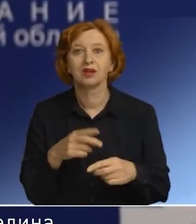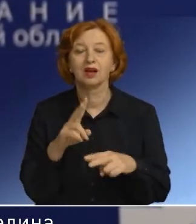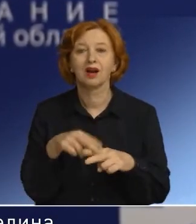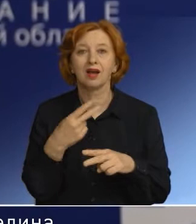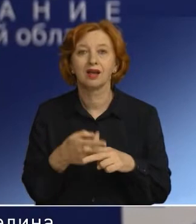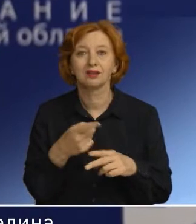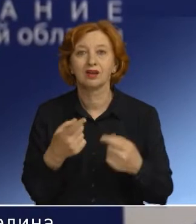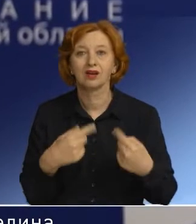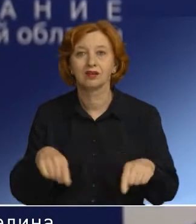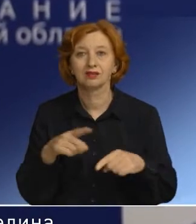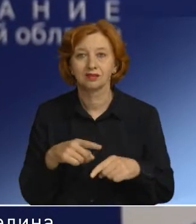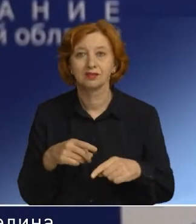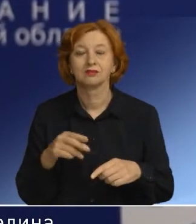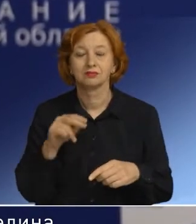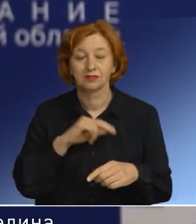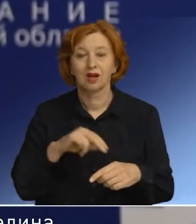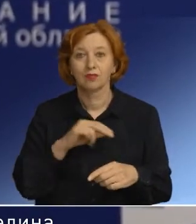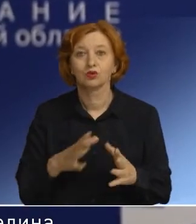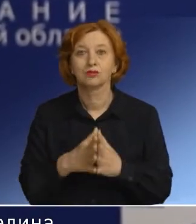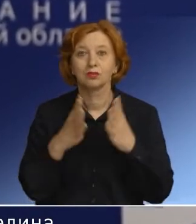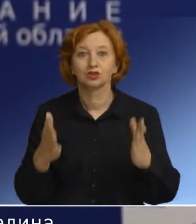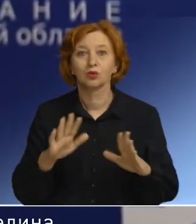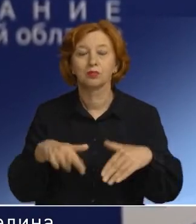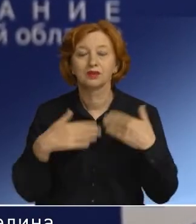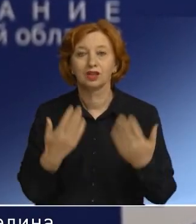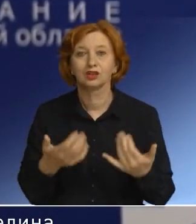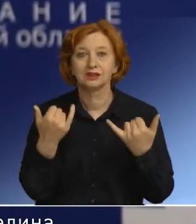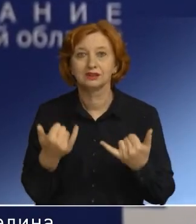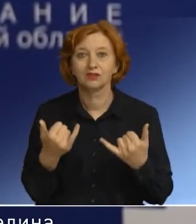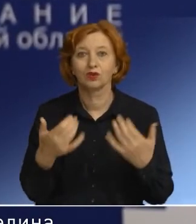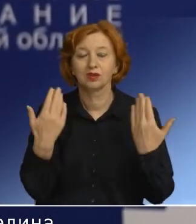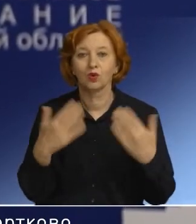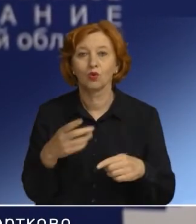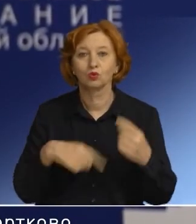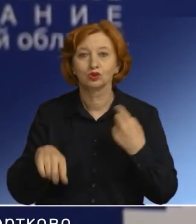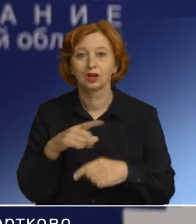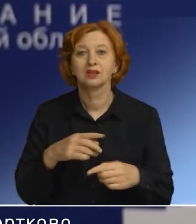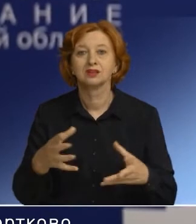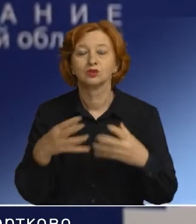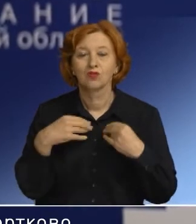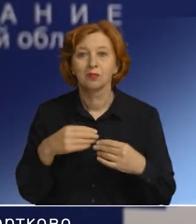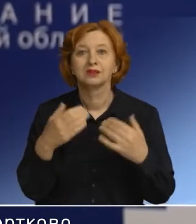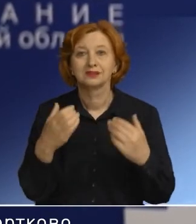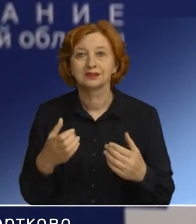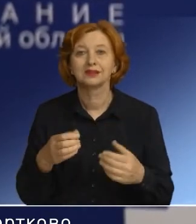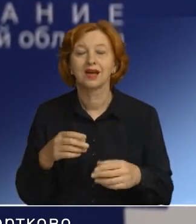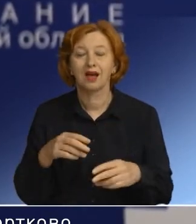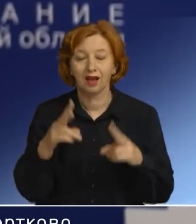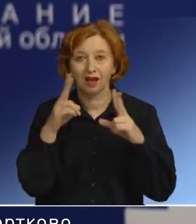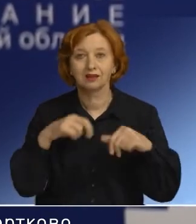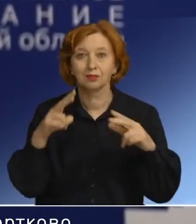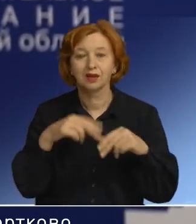этих, этой большой массы предложений. И мы сегодня на круглом столе совместно с экспертами,